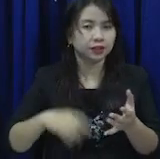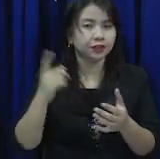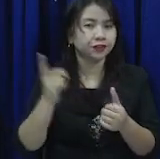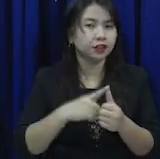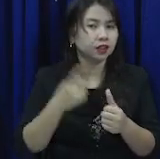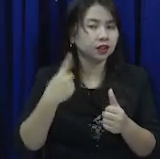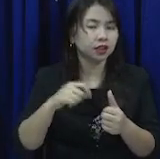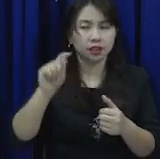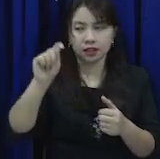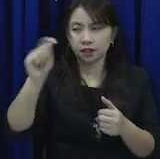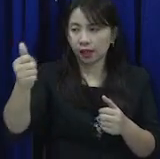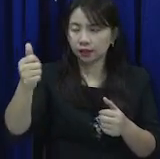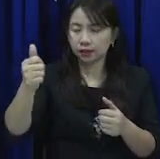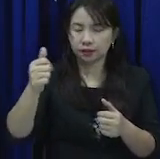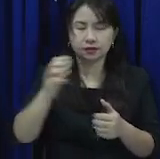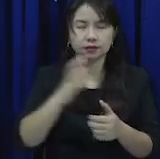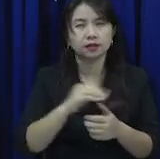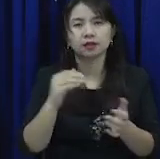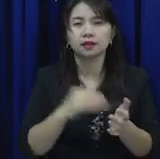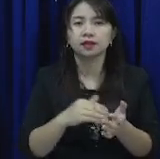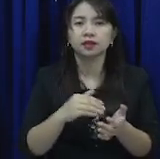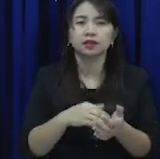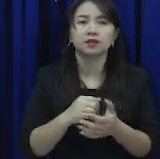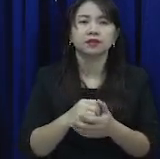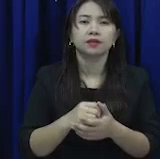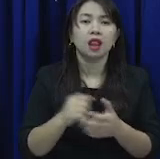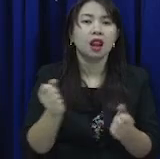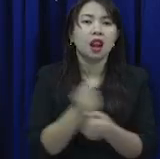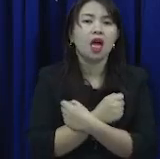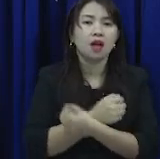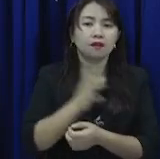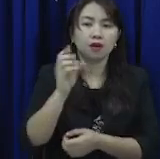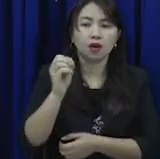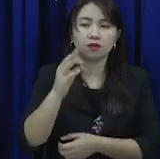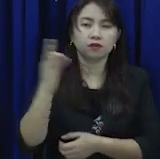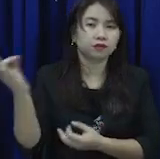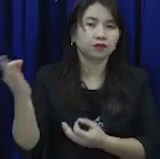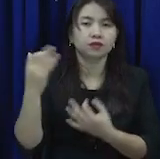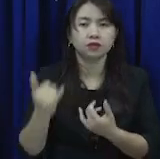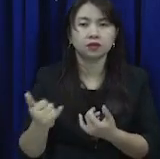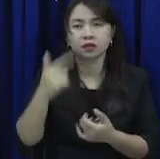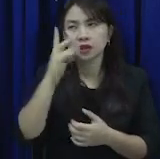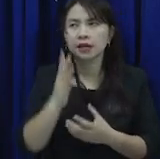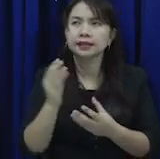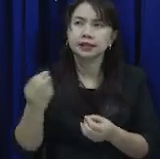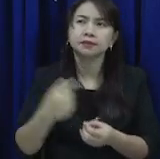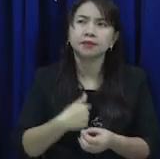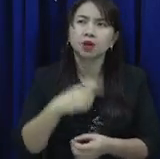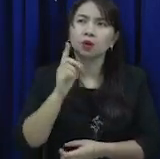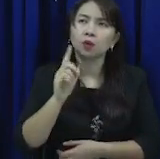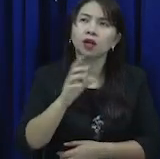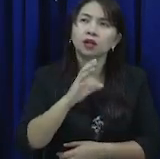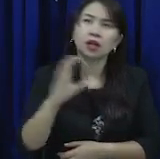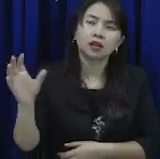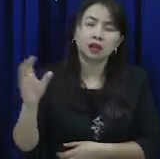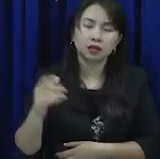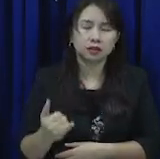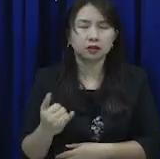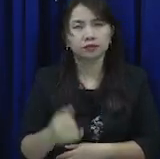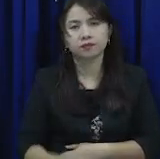bigay mo yyung tights mo What's the next ang offering Binigyan ako 100 ng panginoon Okay Php10